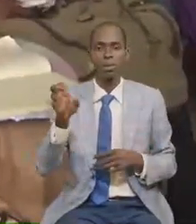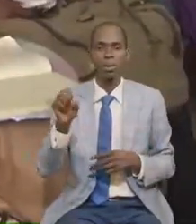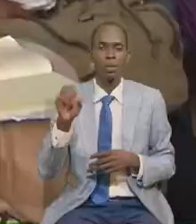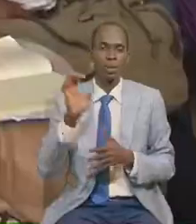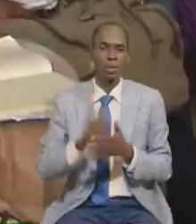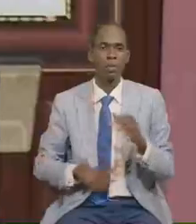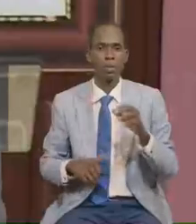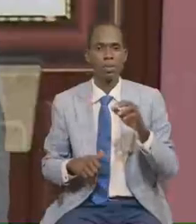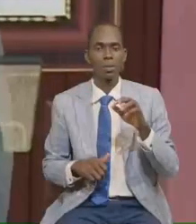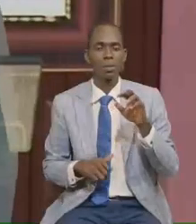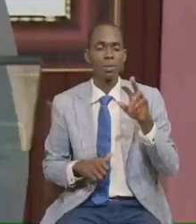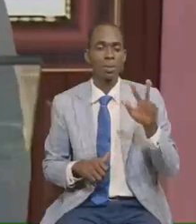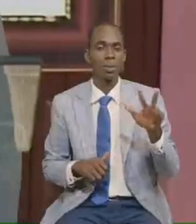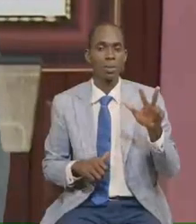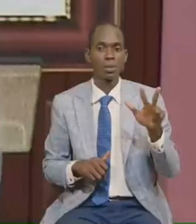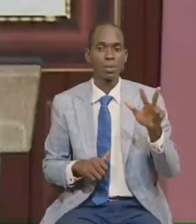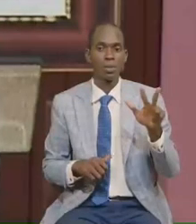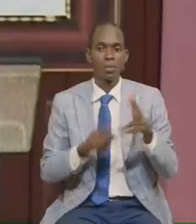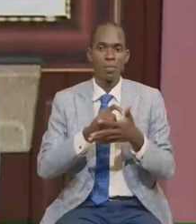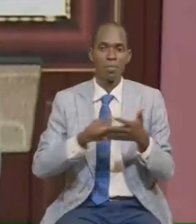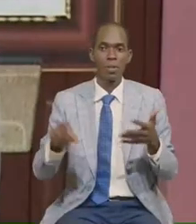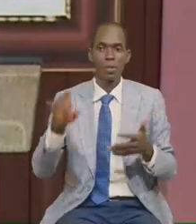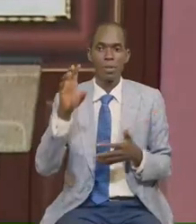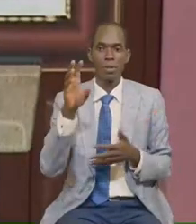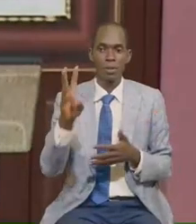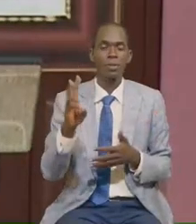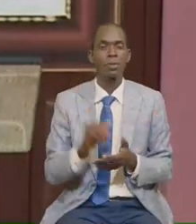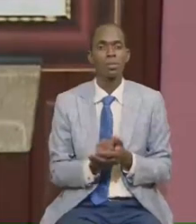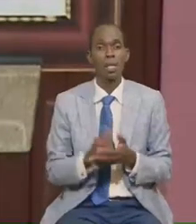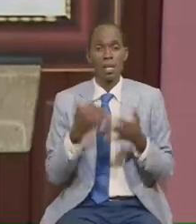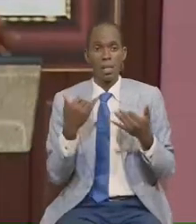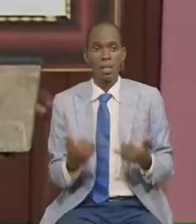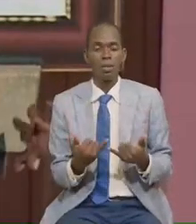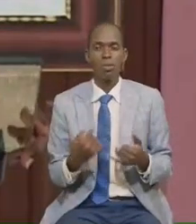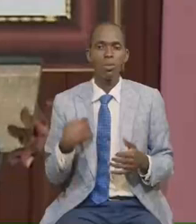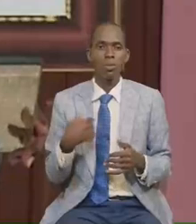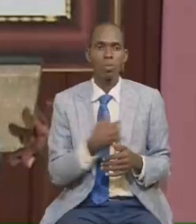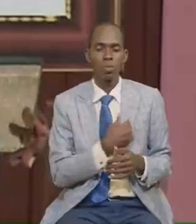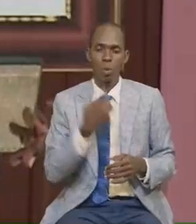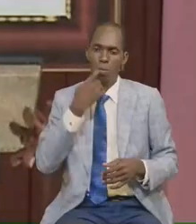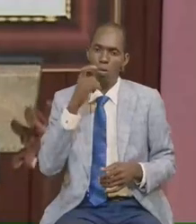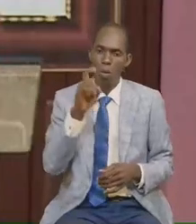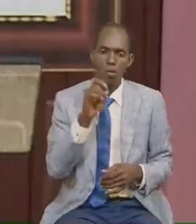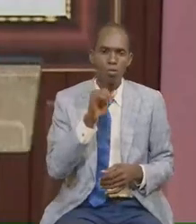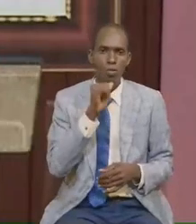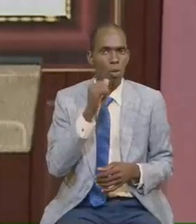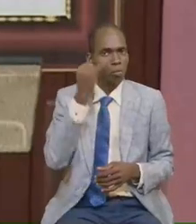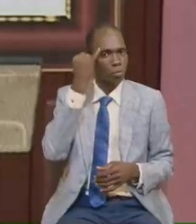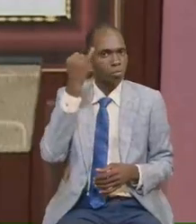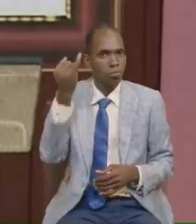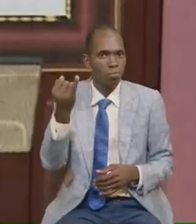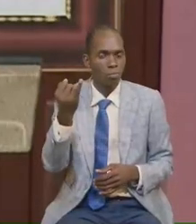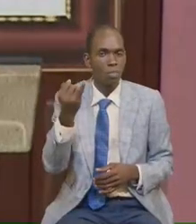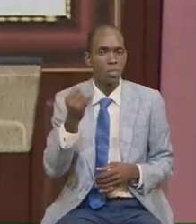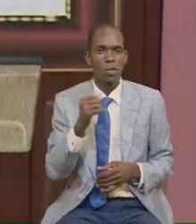6 nous vous recommandons nous aussi gérons pas nous ne disons pas